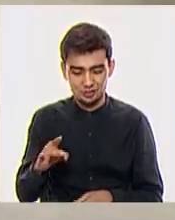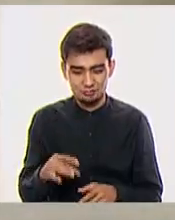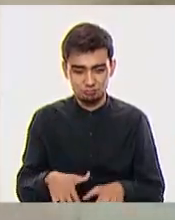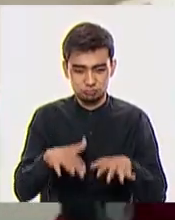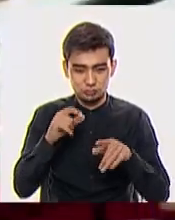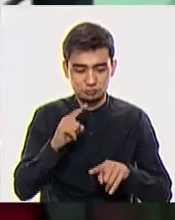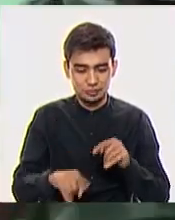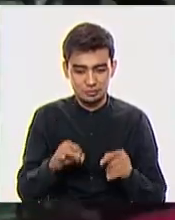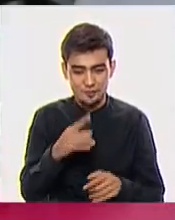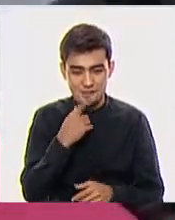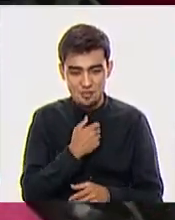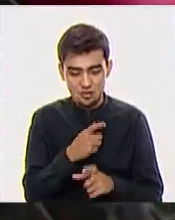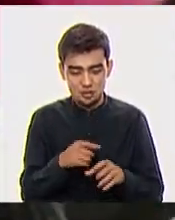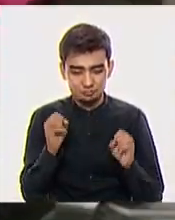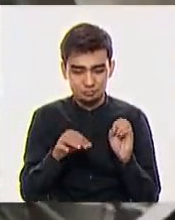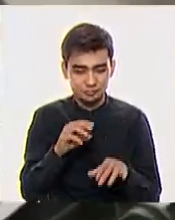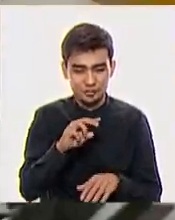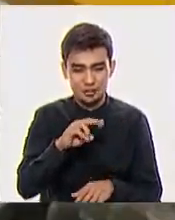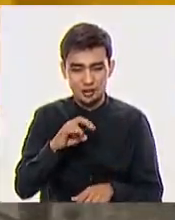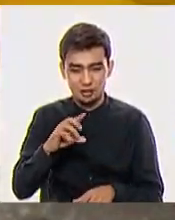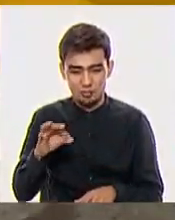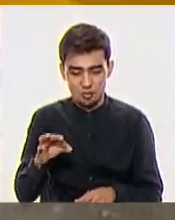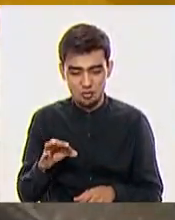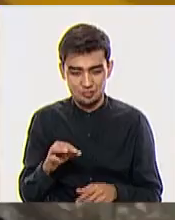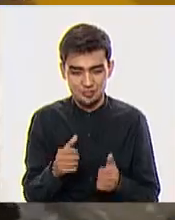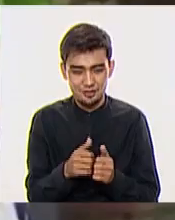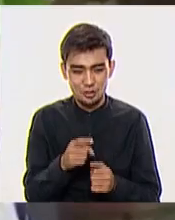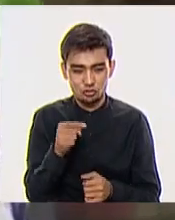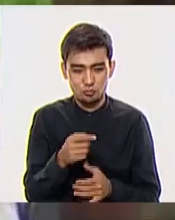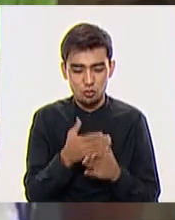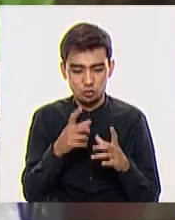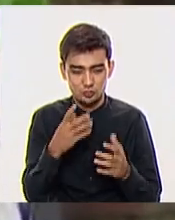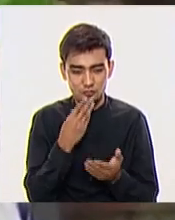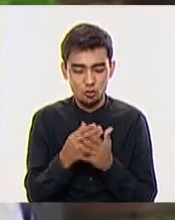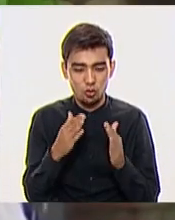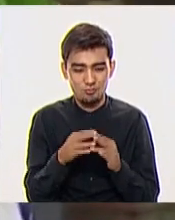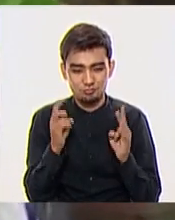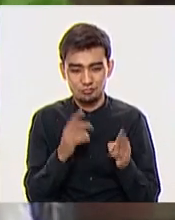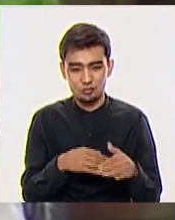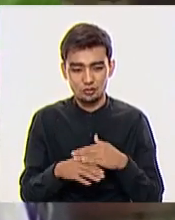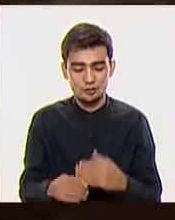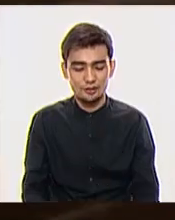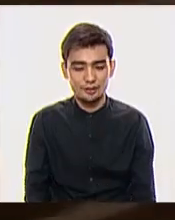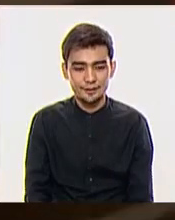уровней. Военным удалось укрепить дамбу близ Мейерсена. Тысячи людей покинули свои затопленные дома.